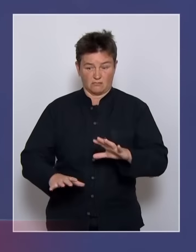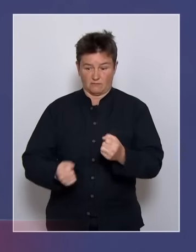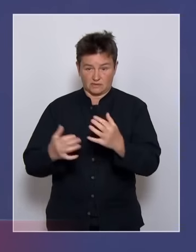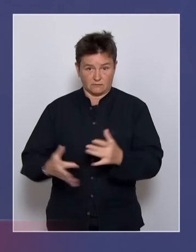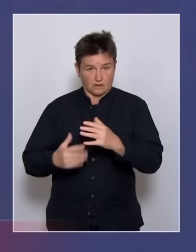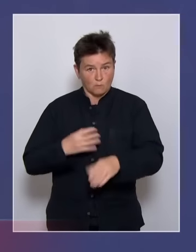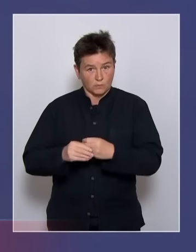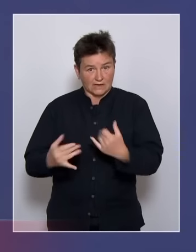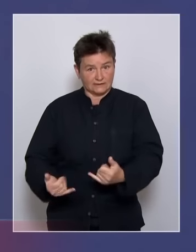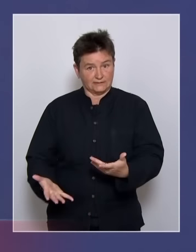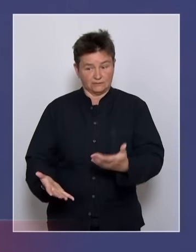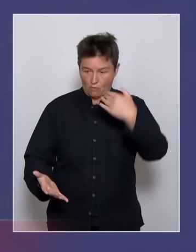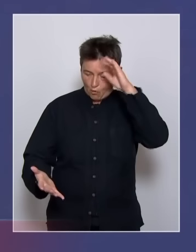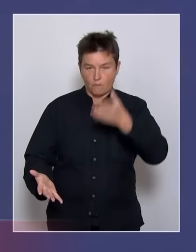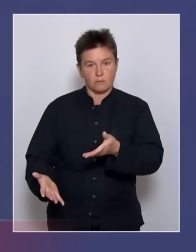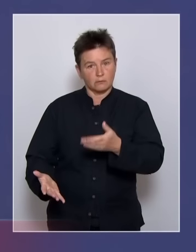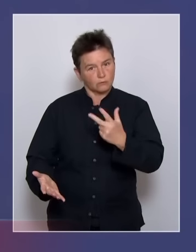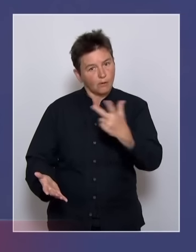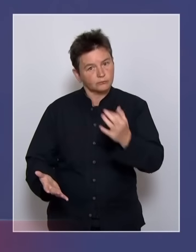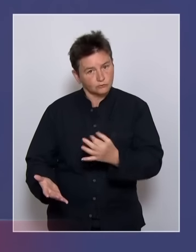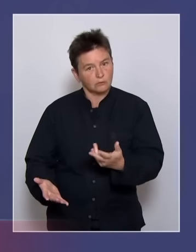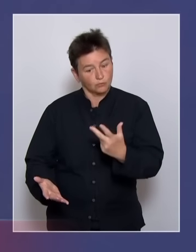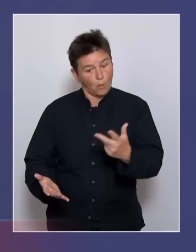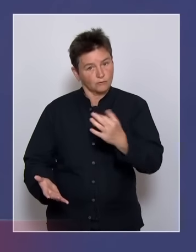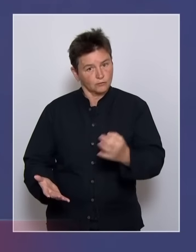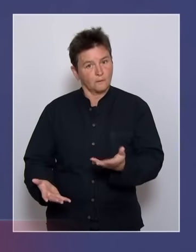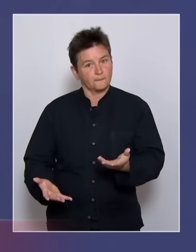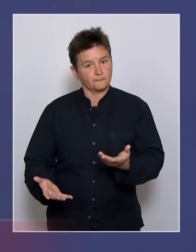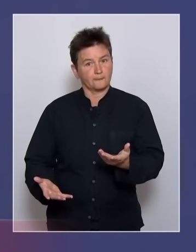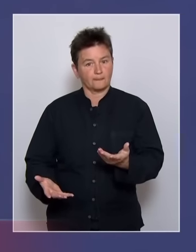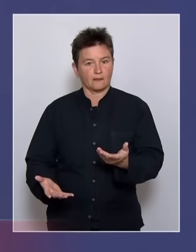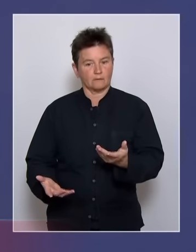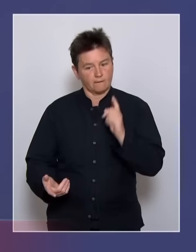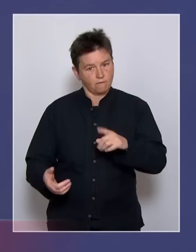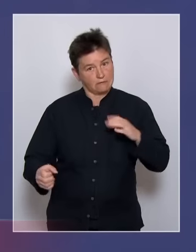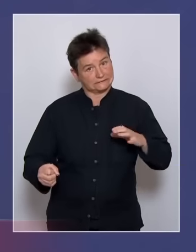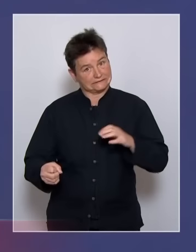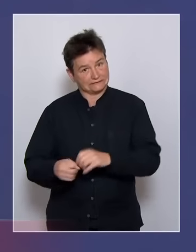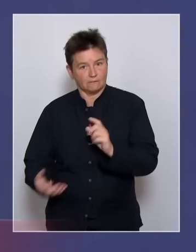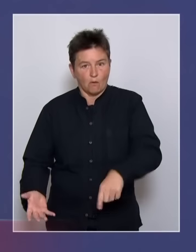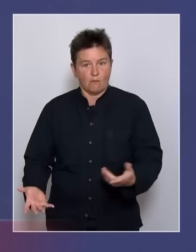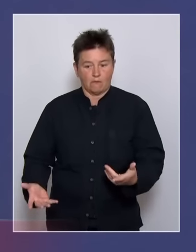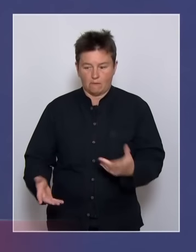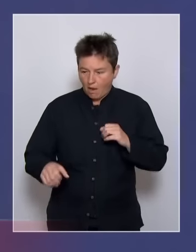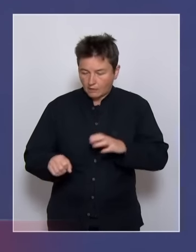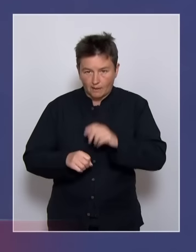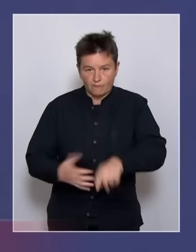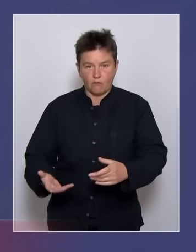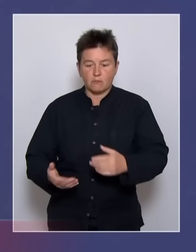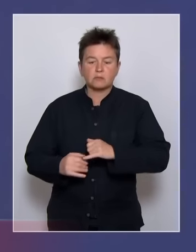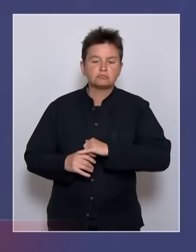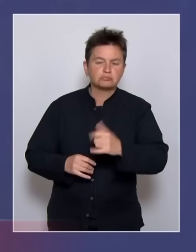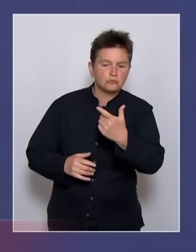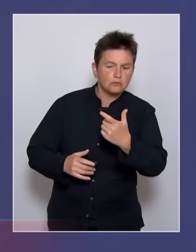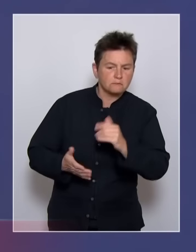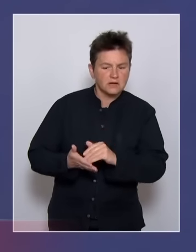mondial. Imaginez, nous, Européens, 3%. Donc c'est un objectif de rattrapage, mais il nous faut, d'ici 2030,